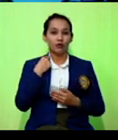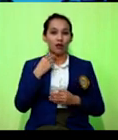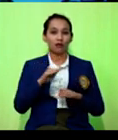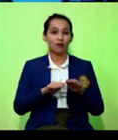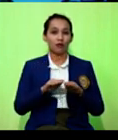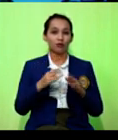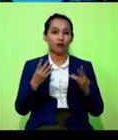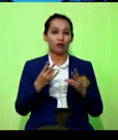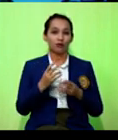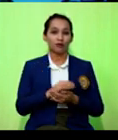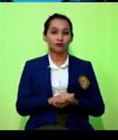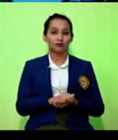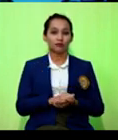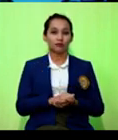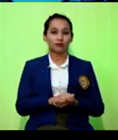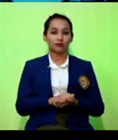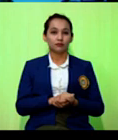taqqoslashimiz lozim edi.